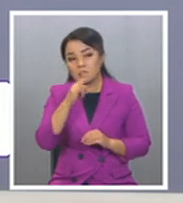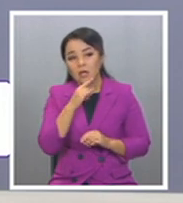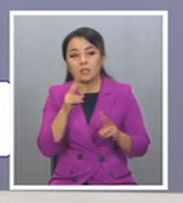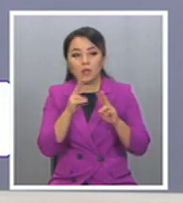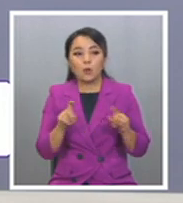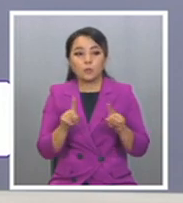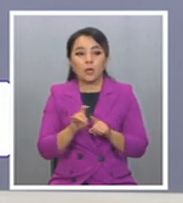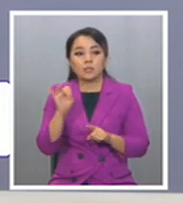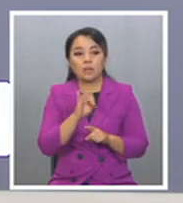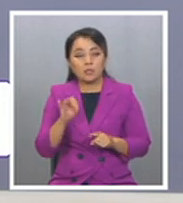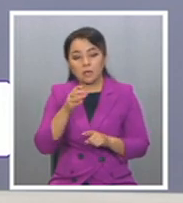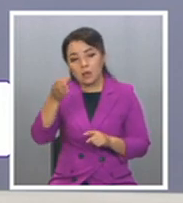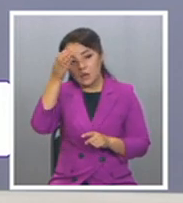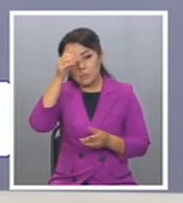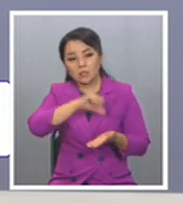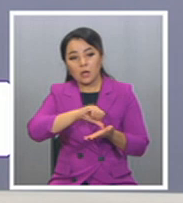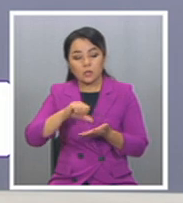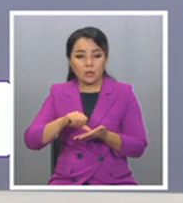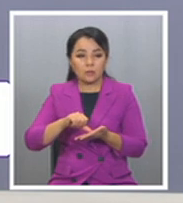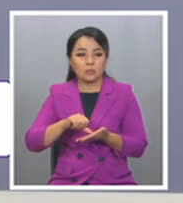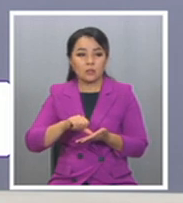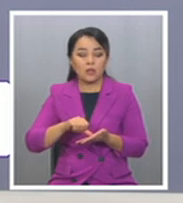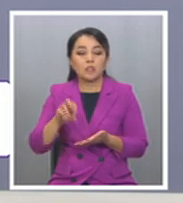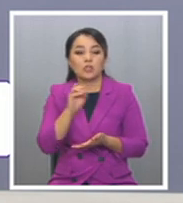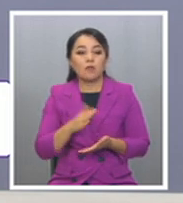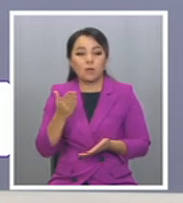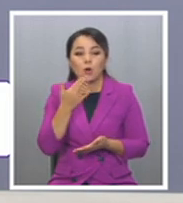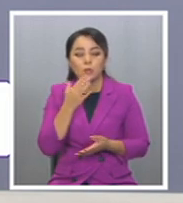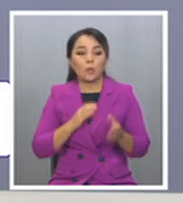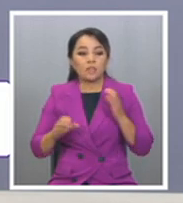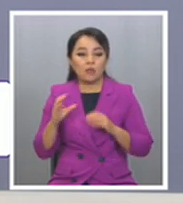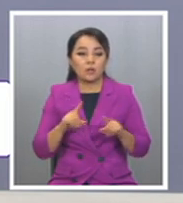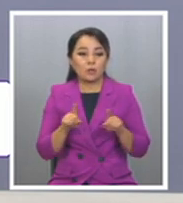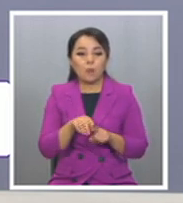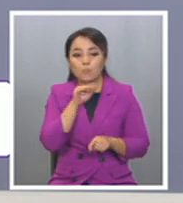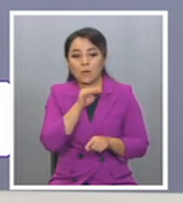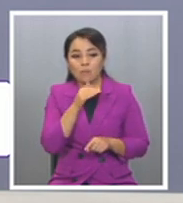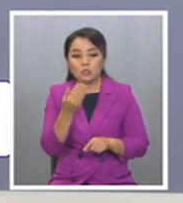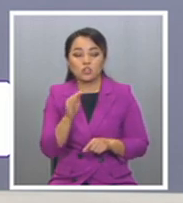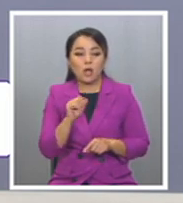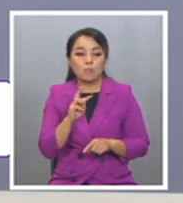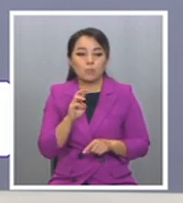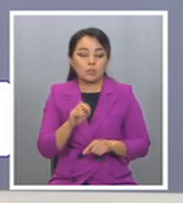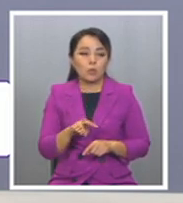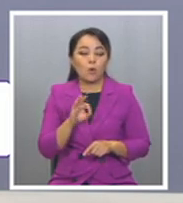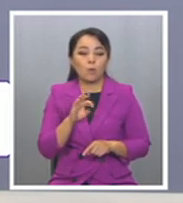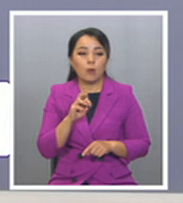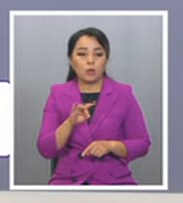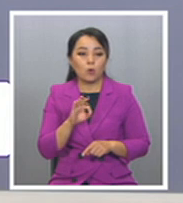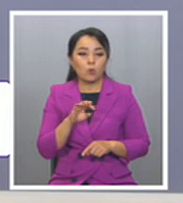қазақ зерттеушілері тарих ғылымының докторы, Евразия ұлттық университетінің профессоры Жамбыл Омарұлы және басқа